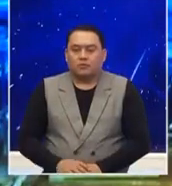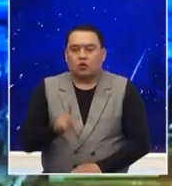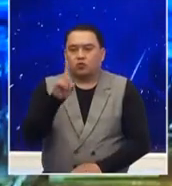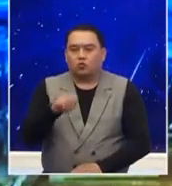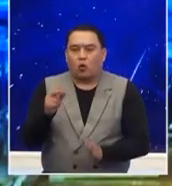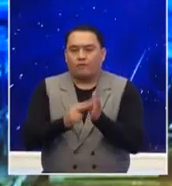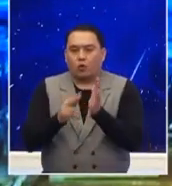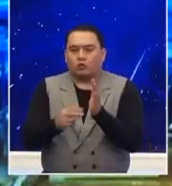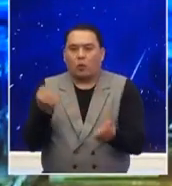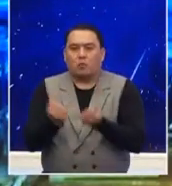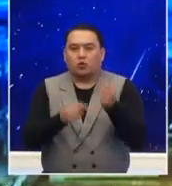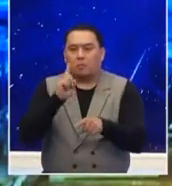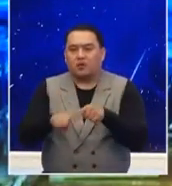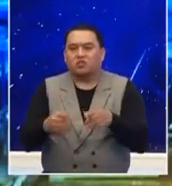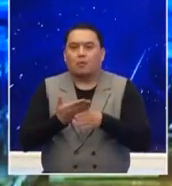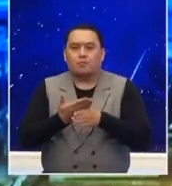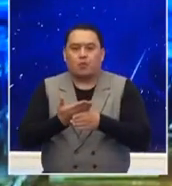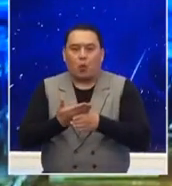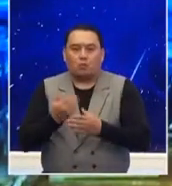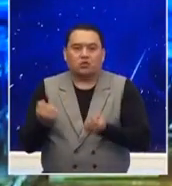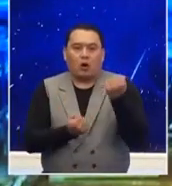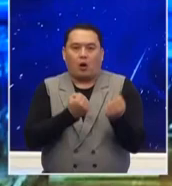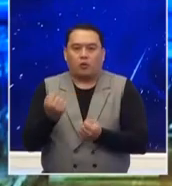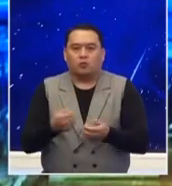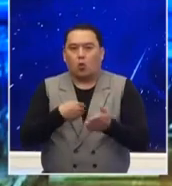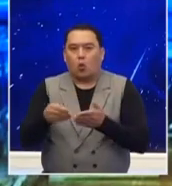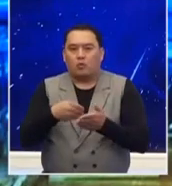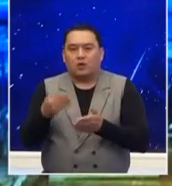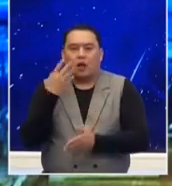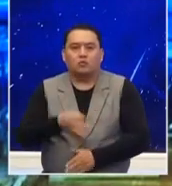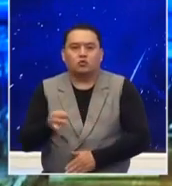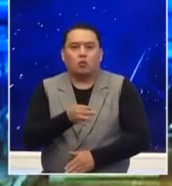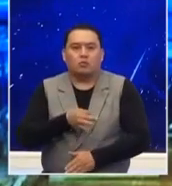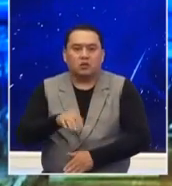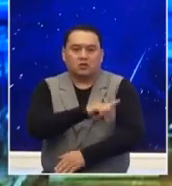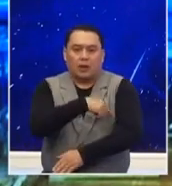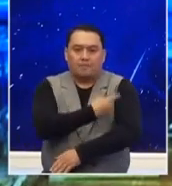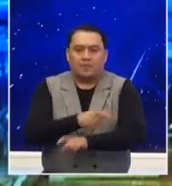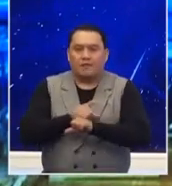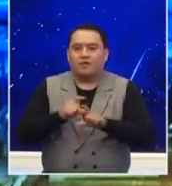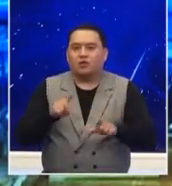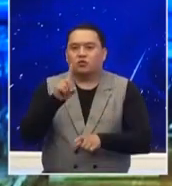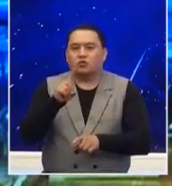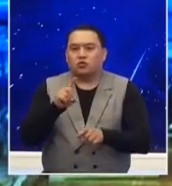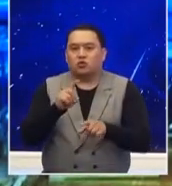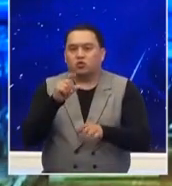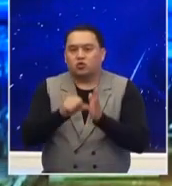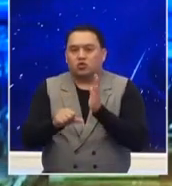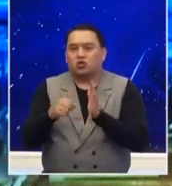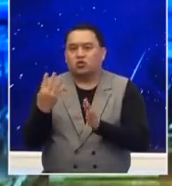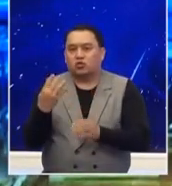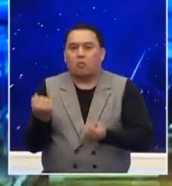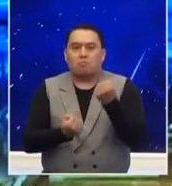Сто 180 машин скорой помощи приобретено в автопарк медорганизации Алматинской области. Из них уже встали на линию